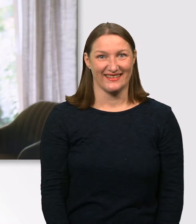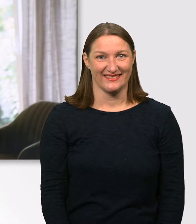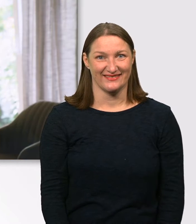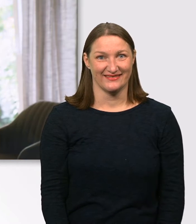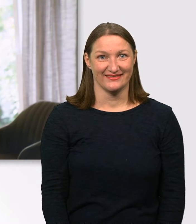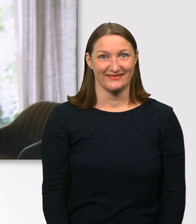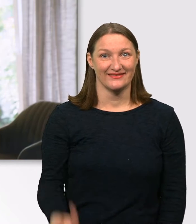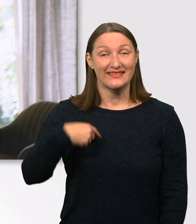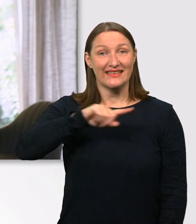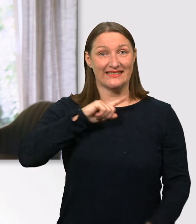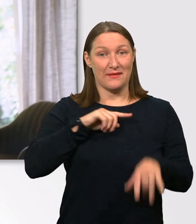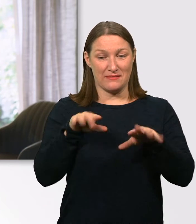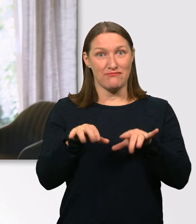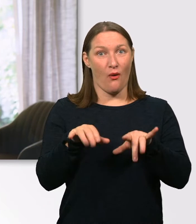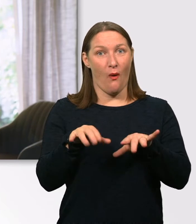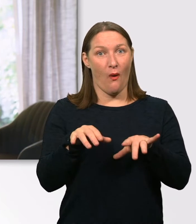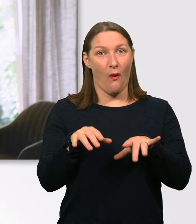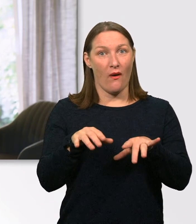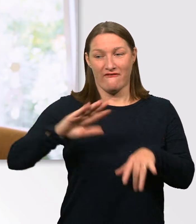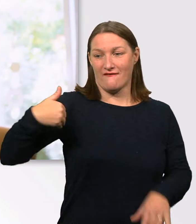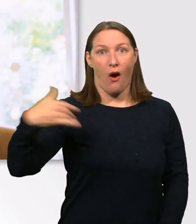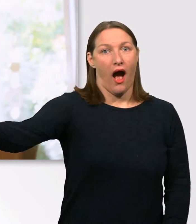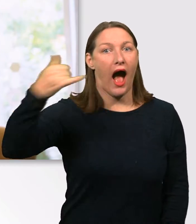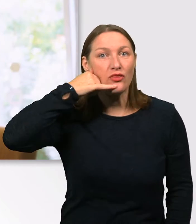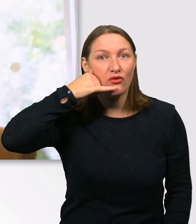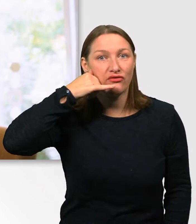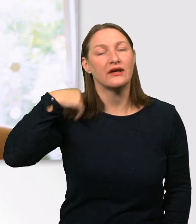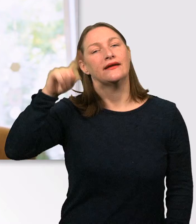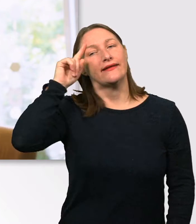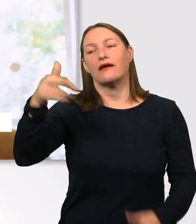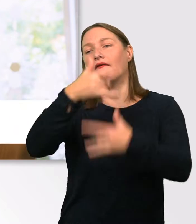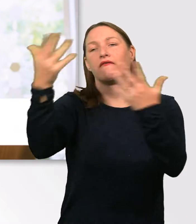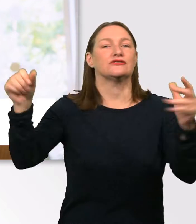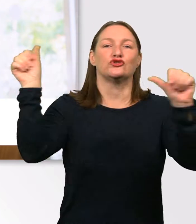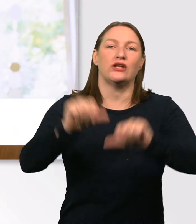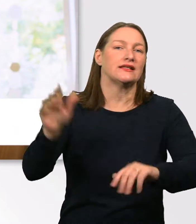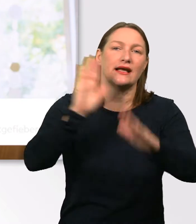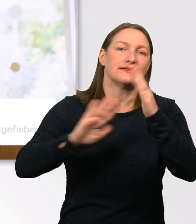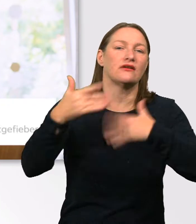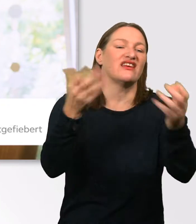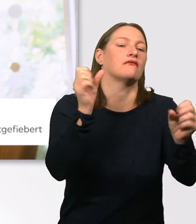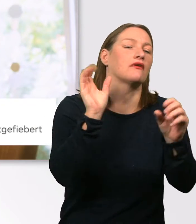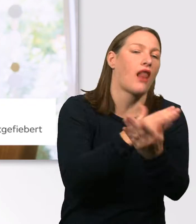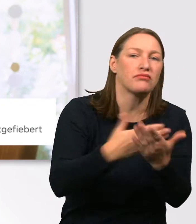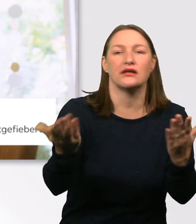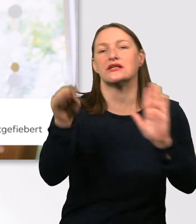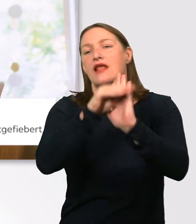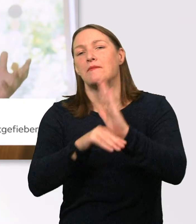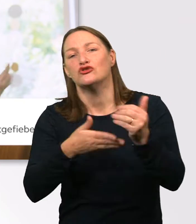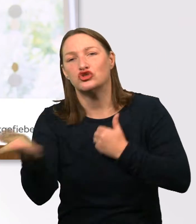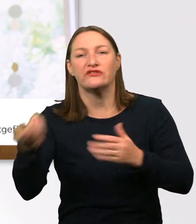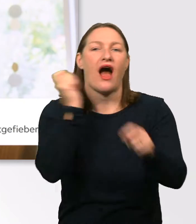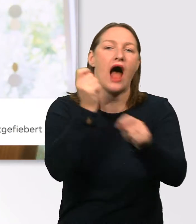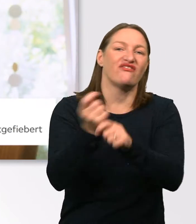Ich saß im Büro und meine Frau rief mich an und ich habe eigentlich mit einer schlechten Nachricht gerechnet. Ich habe gedacht, ach, jetzt hat das schon wieder nicht funktioniert. Der Termin ist nicht, der